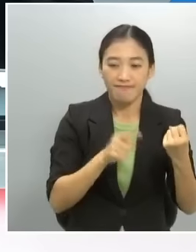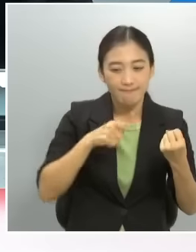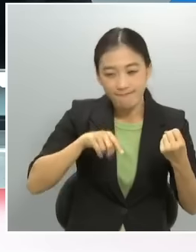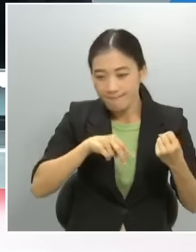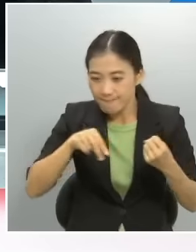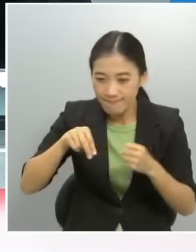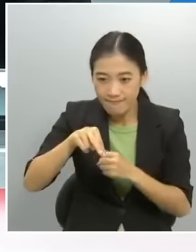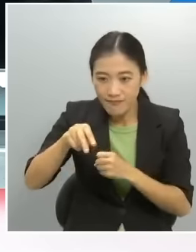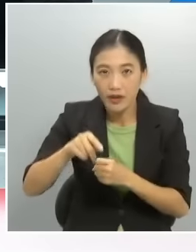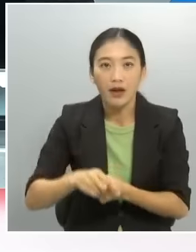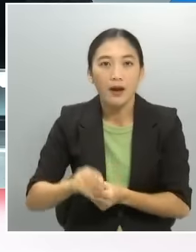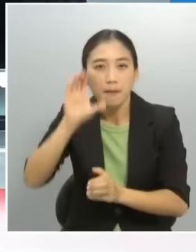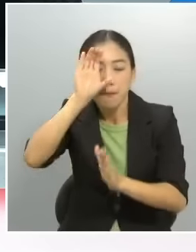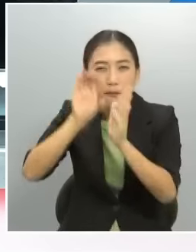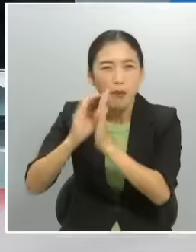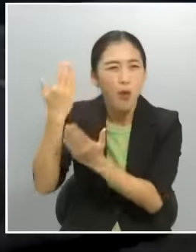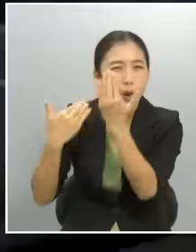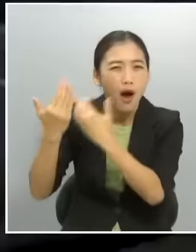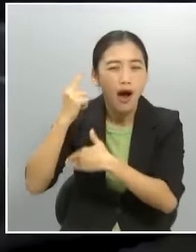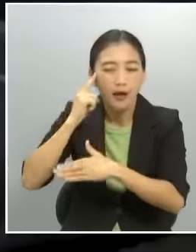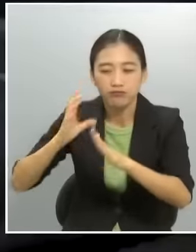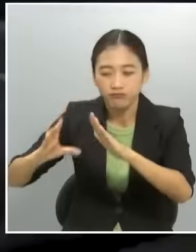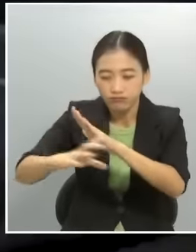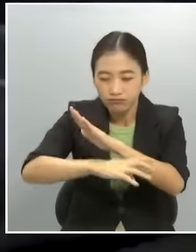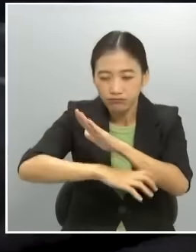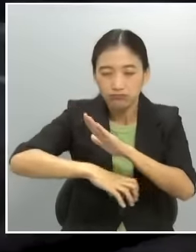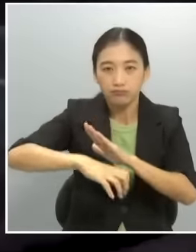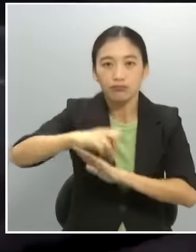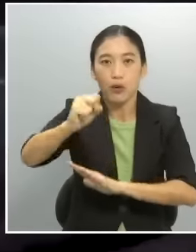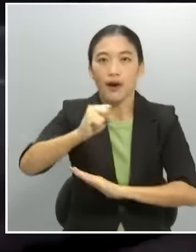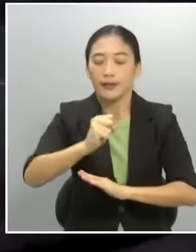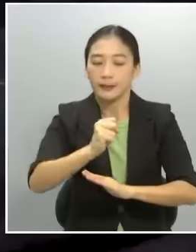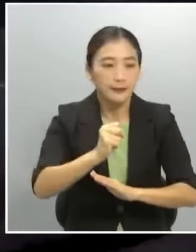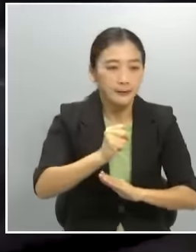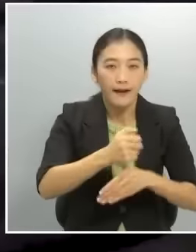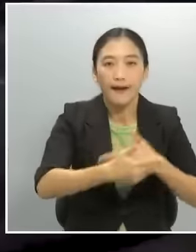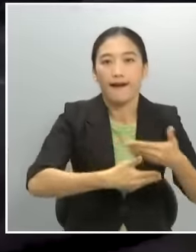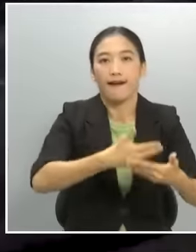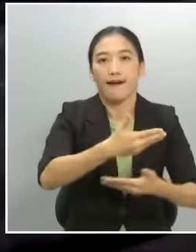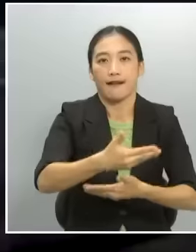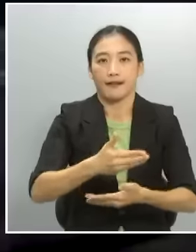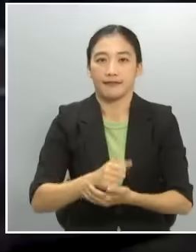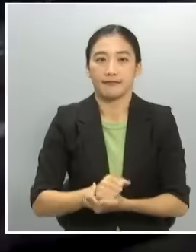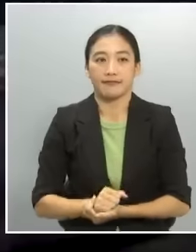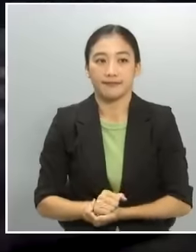ไม่รู้เรื่องครับเอาลองไปดูหน่อยผู้ชมครับ เบาพ่อเบิก